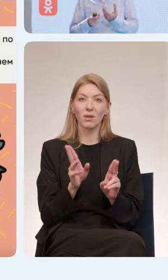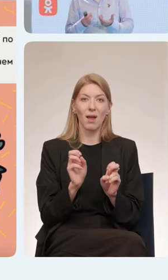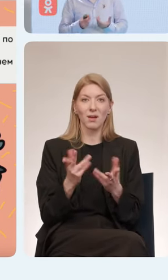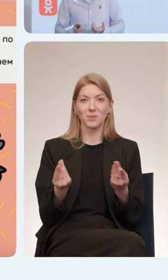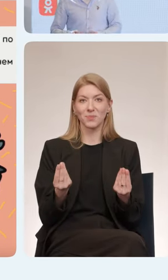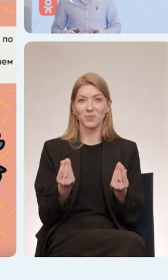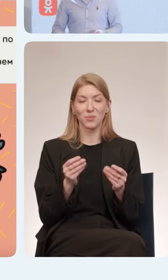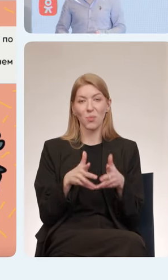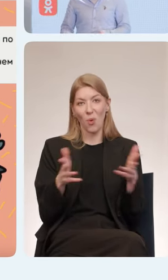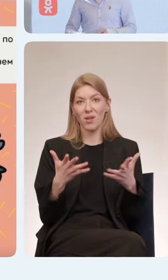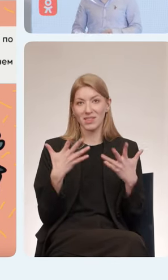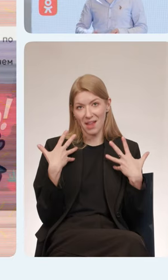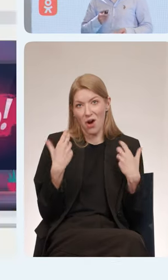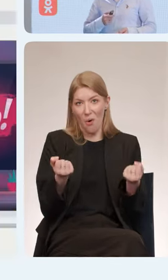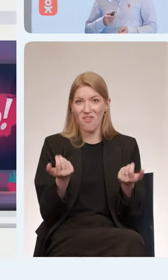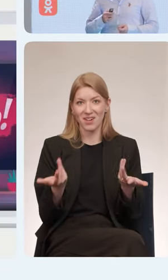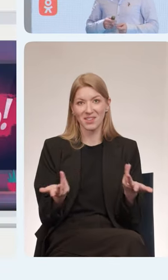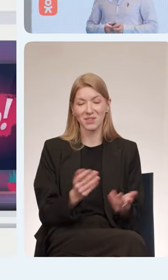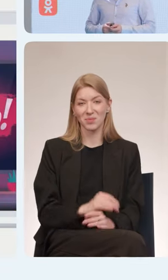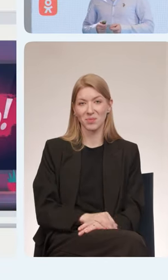более здоровом каком-то ключе.